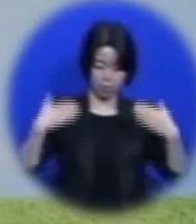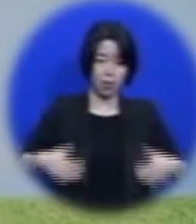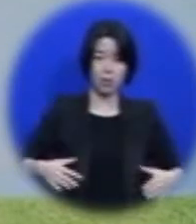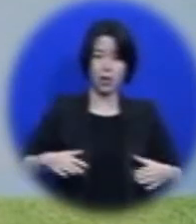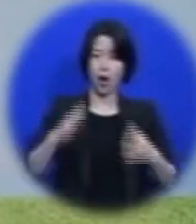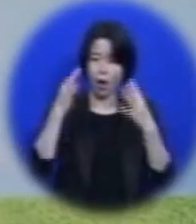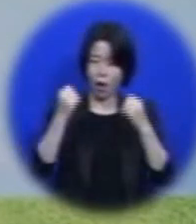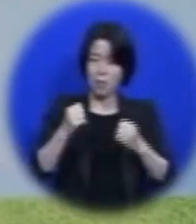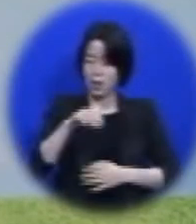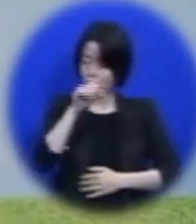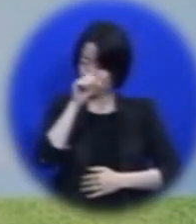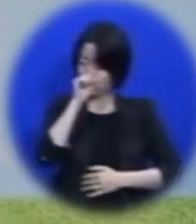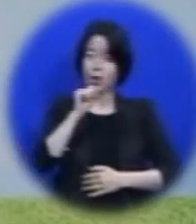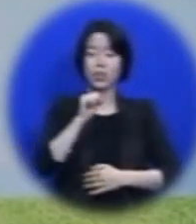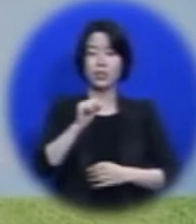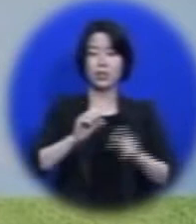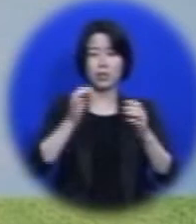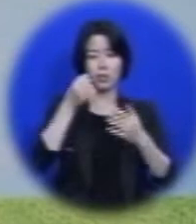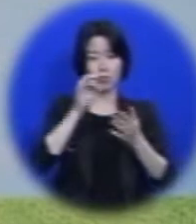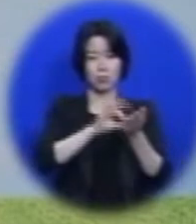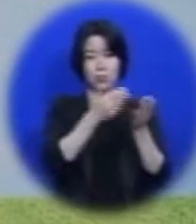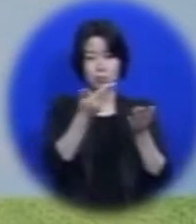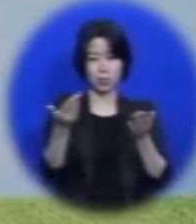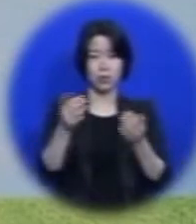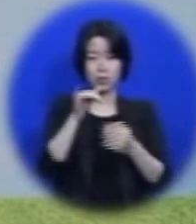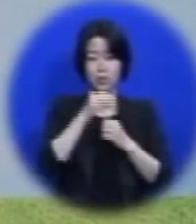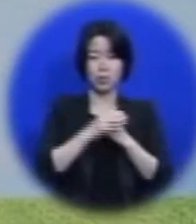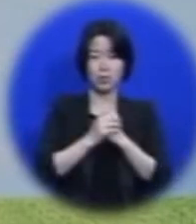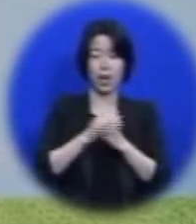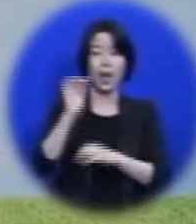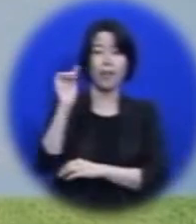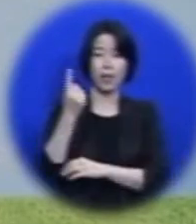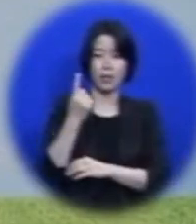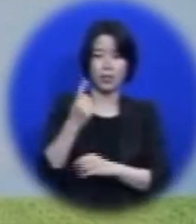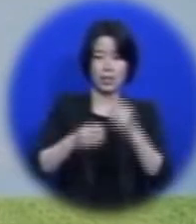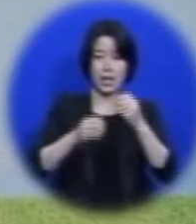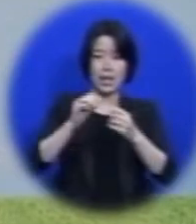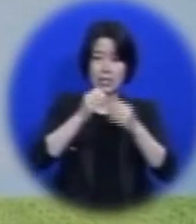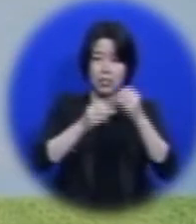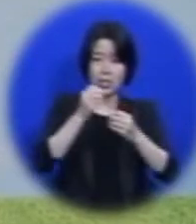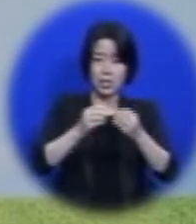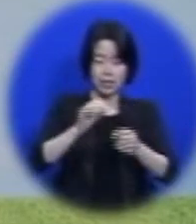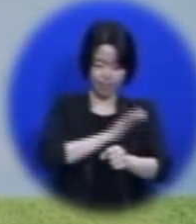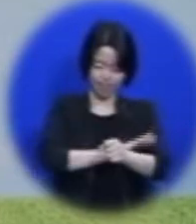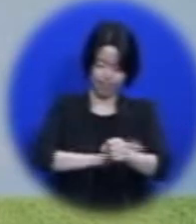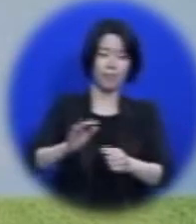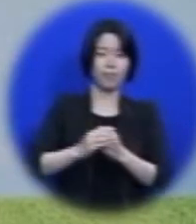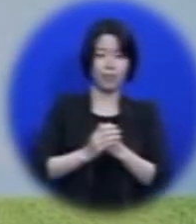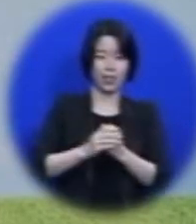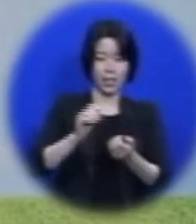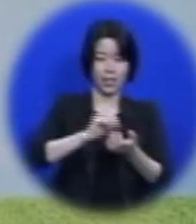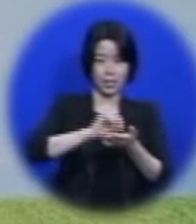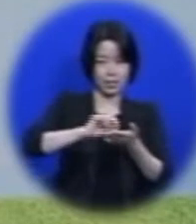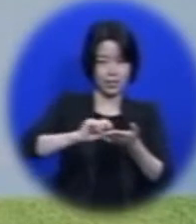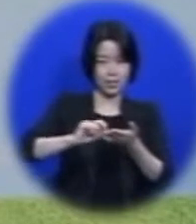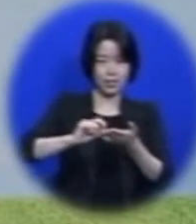아름다운가를 보여주는 거죠. 다윗은 시를 잘 썼습니다. 글 쓰는 재주가